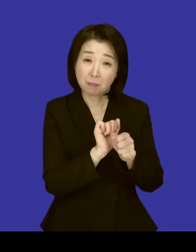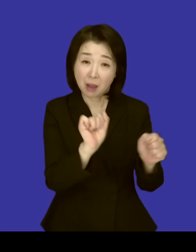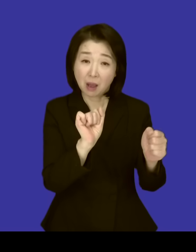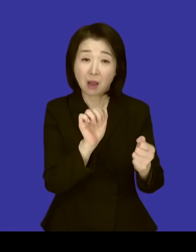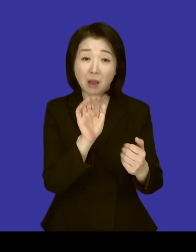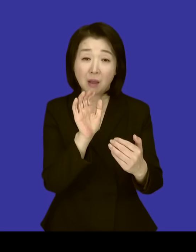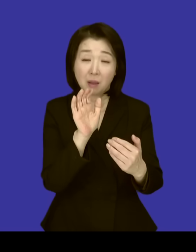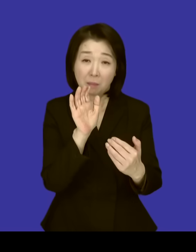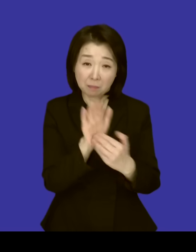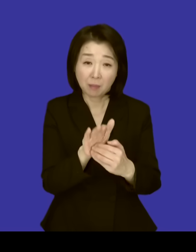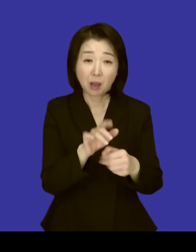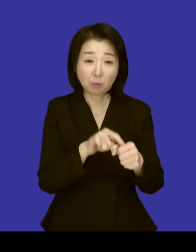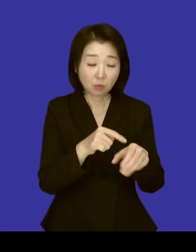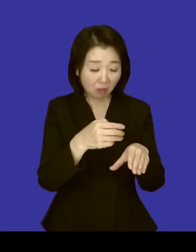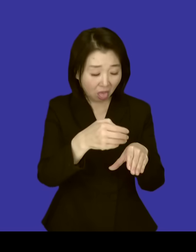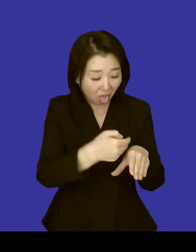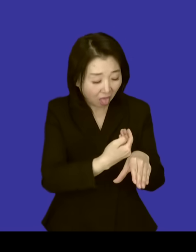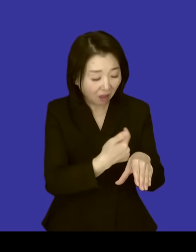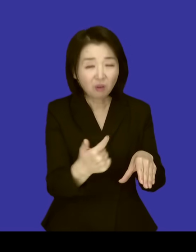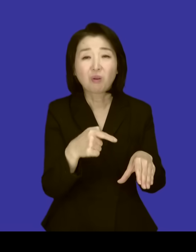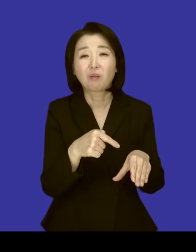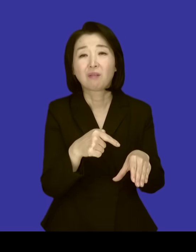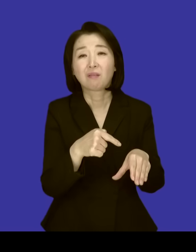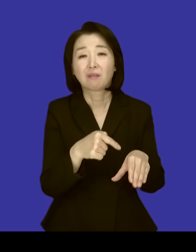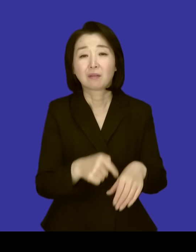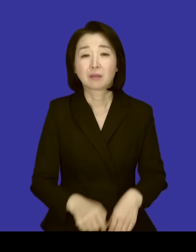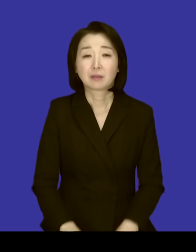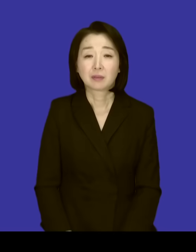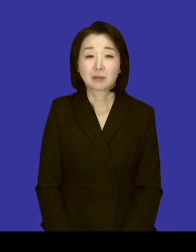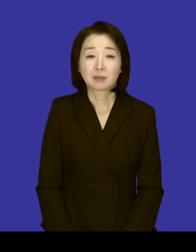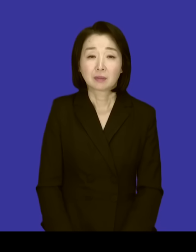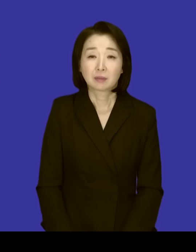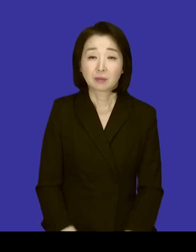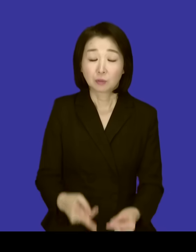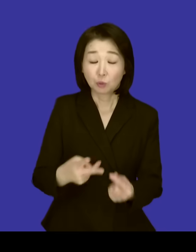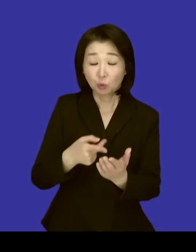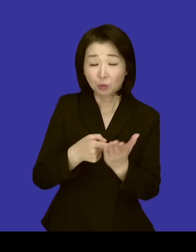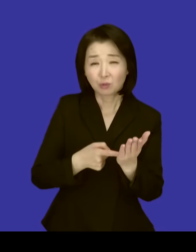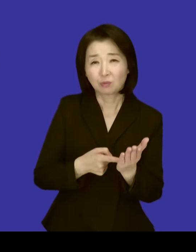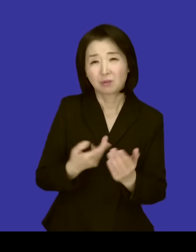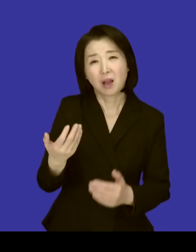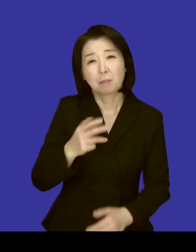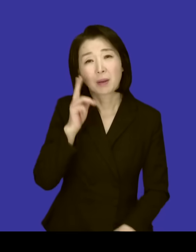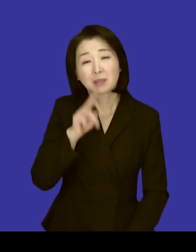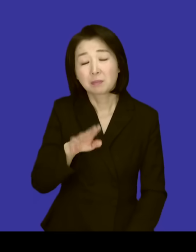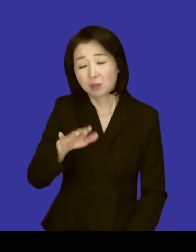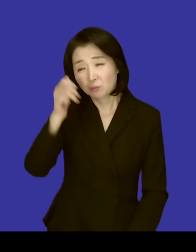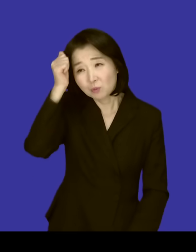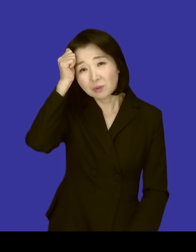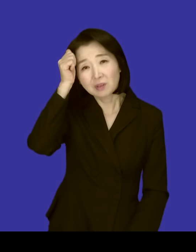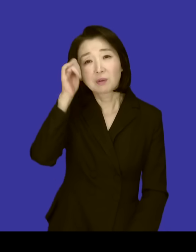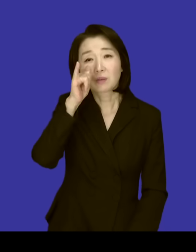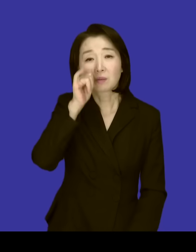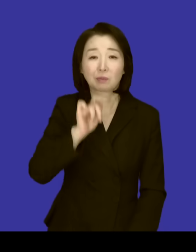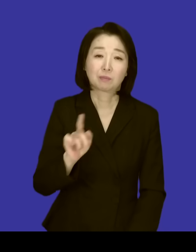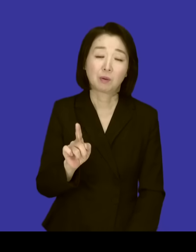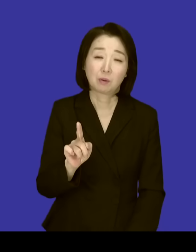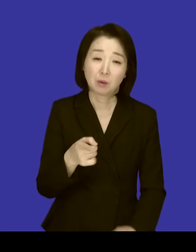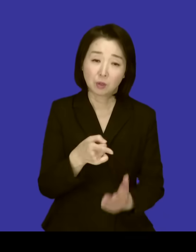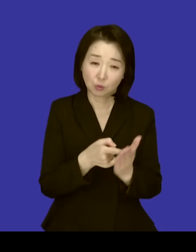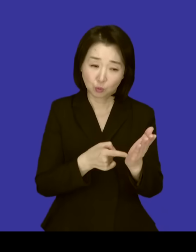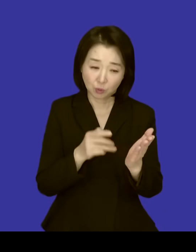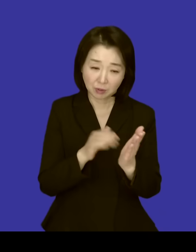좀 크게 수술을 했고요. 예. 좀 두 번째 수술은 많이 아팠어요. 아직도 기억이 나는 게 그